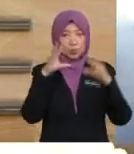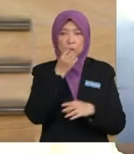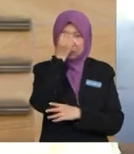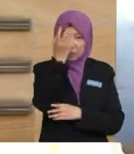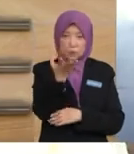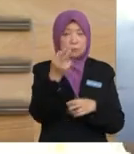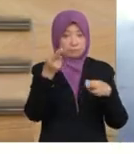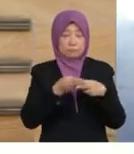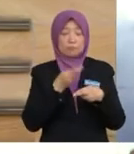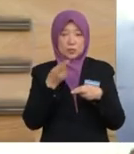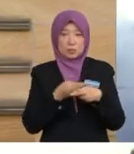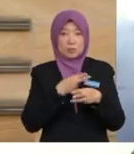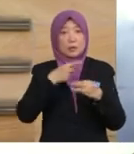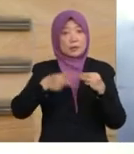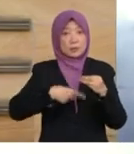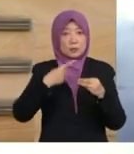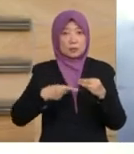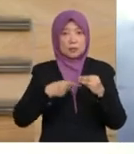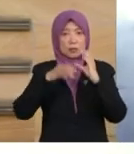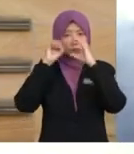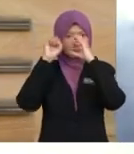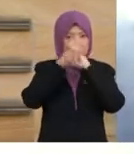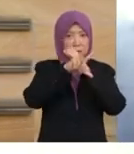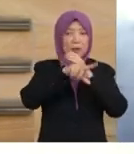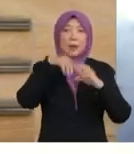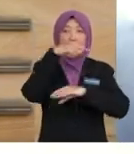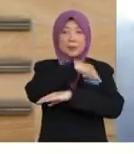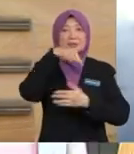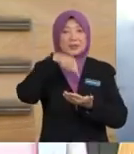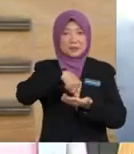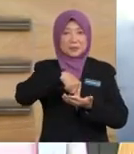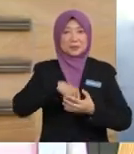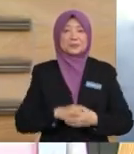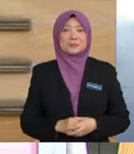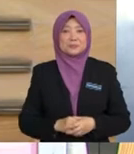rumusan berkenaan dengan penerokaan kita pada hari ini.